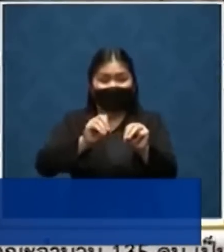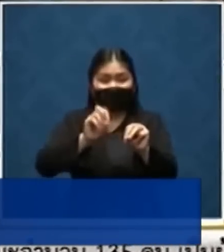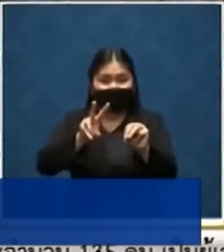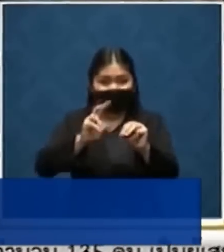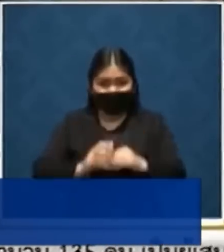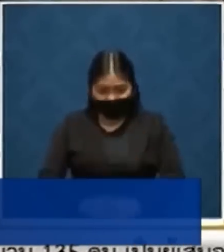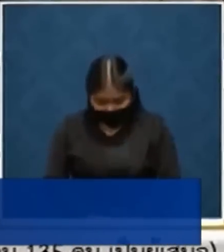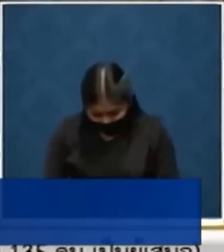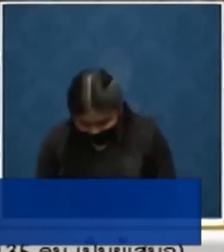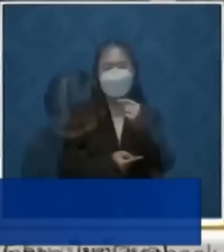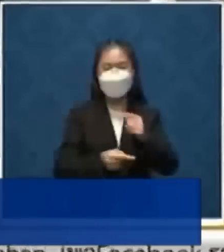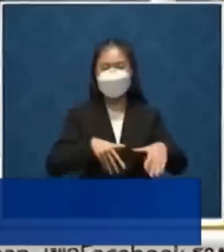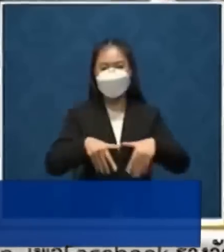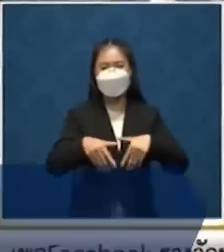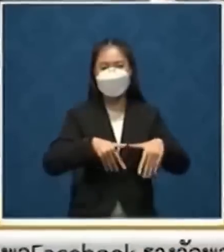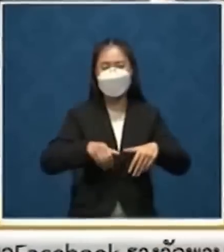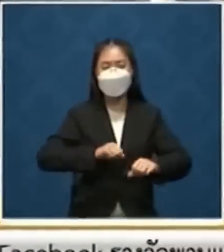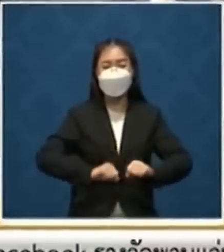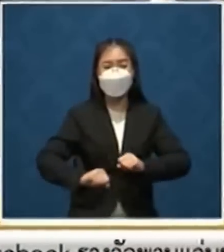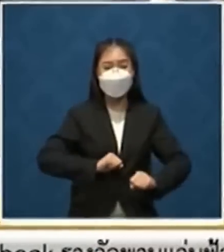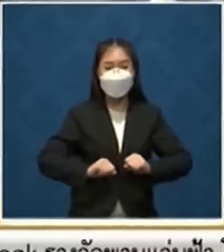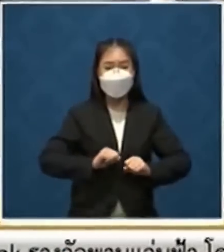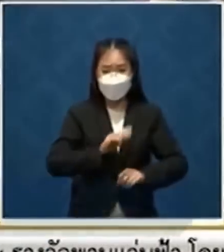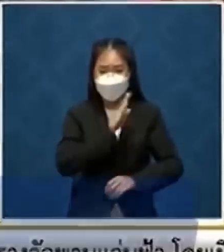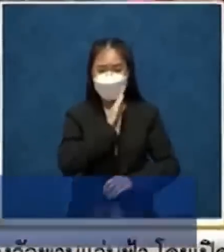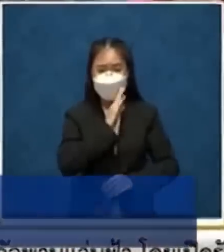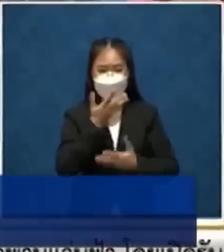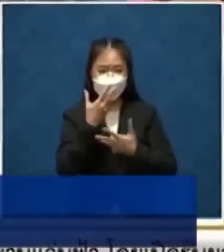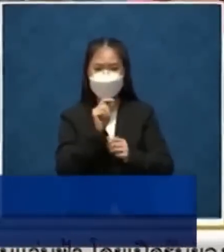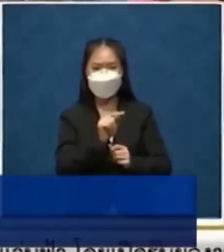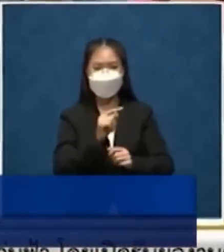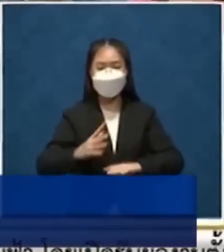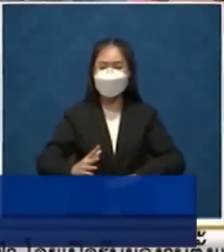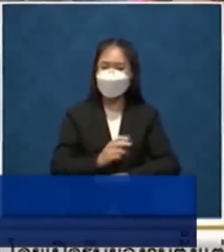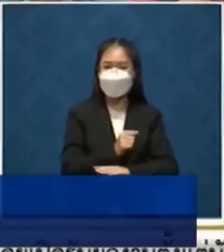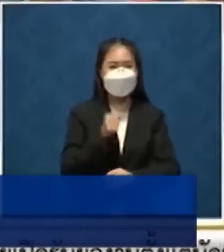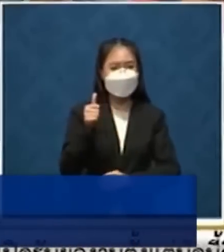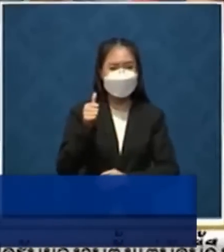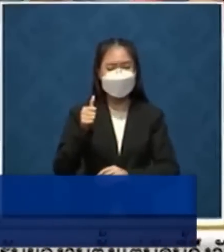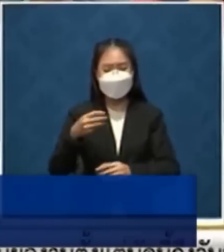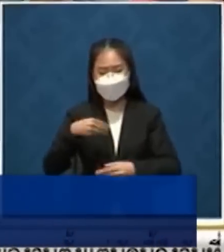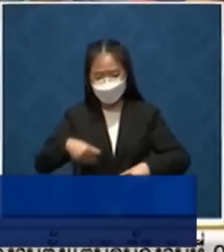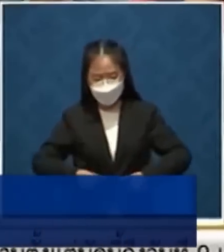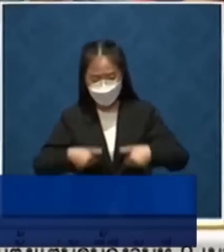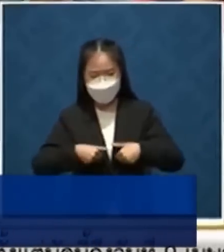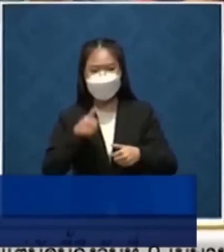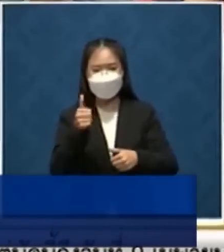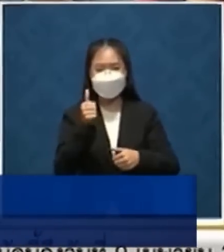ป อถ้าคืนยังปล่อยให้เป็นอย่างนี้ทั้งเรื่องการเมืองดีทั้งเรื่องปากท้องดีทั้งเรื่องมีอนาคต